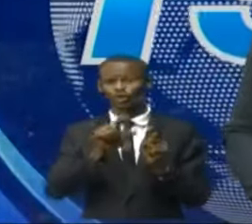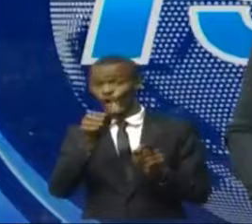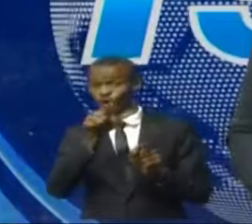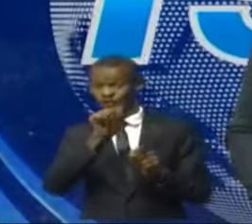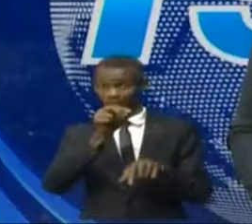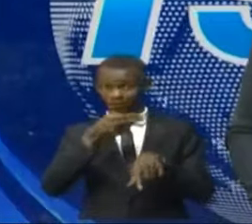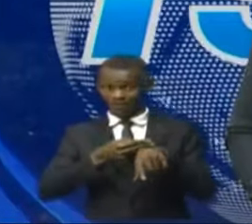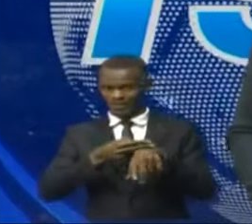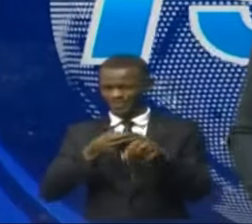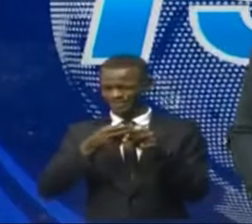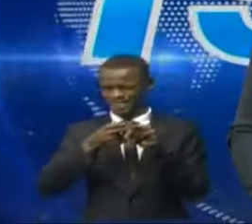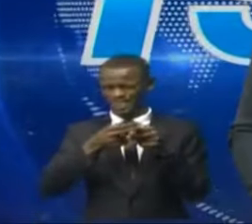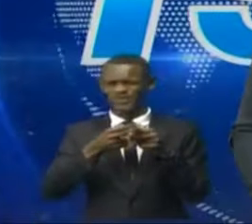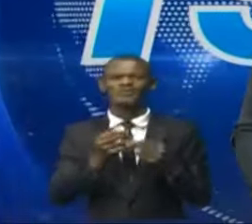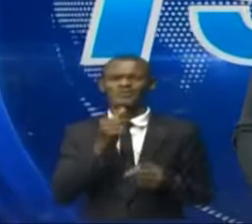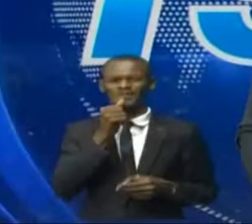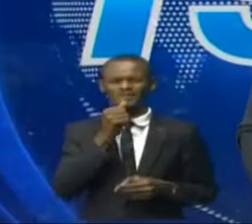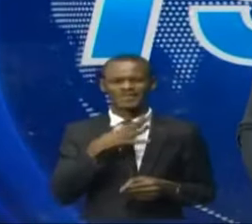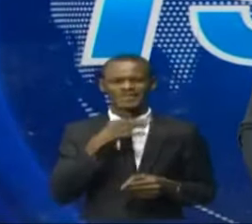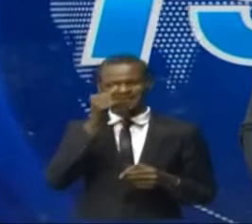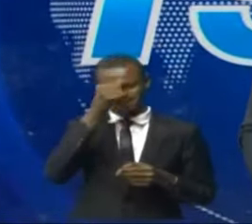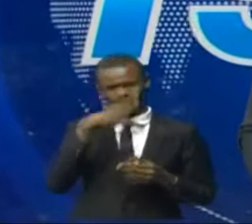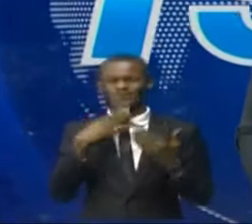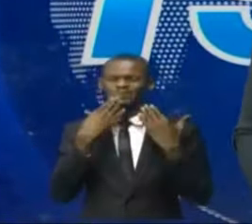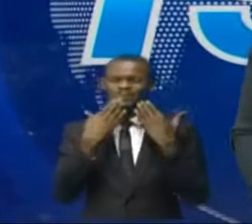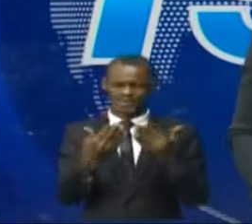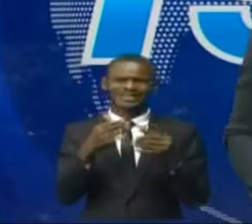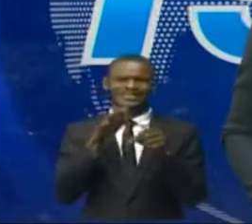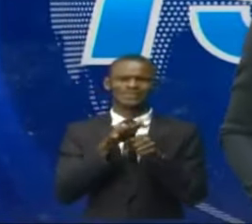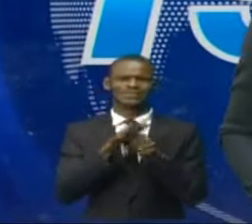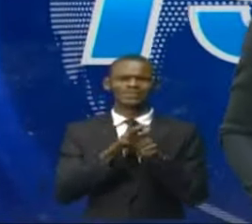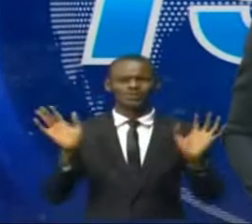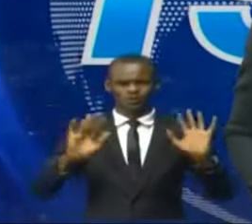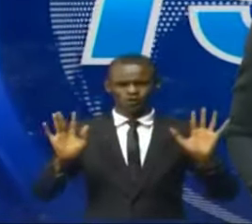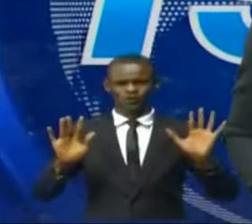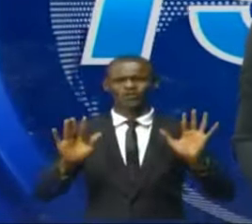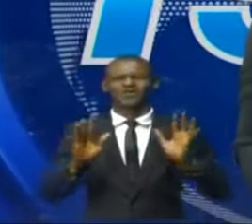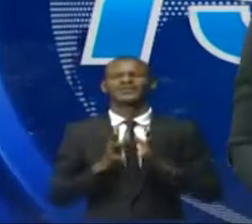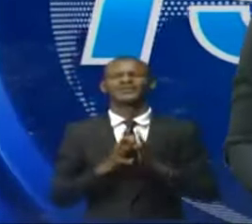avec Françoise Bouela pour de nouveaux titres d'actualité. À toutes et à tous, bonsoir chez vous.